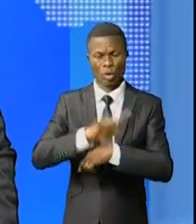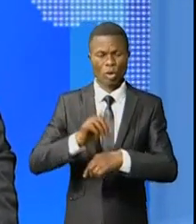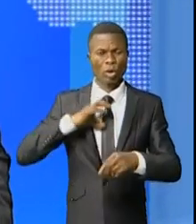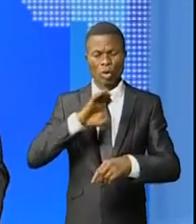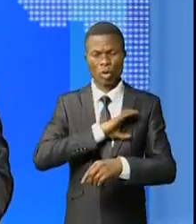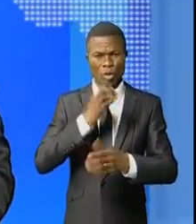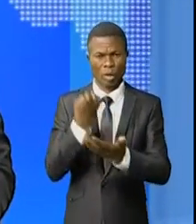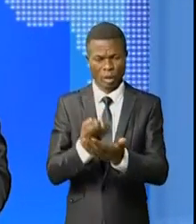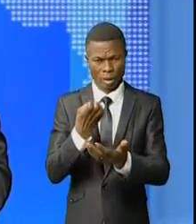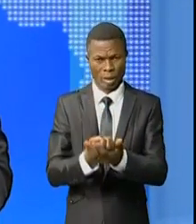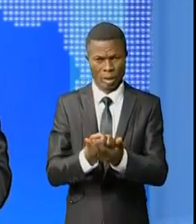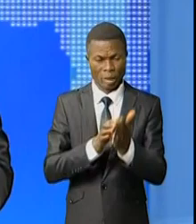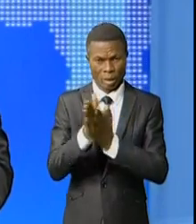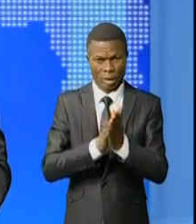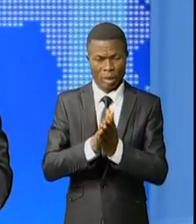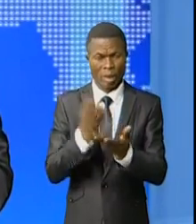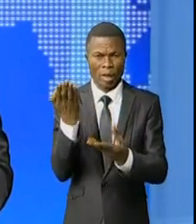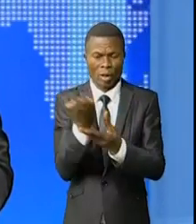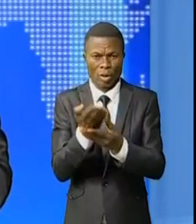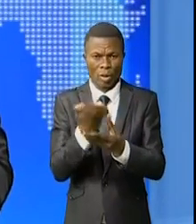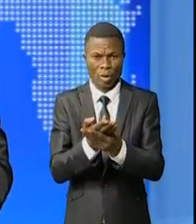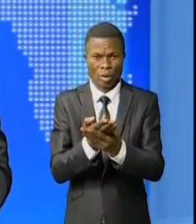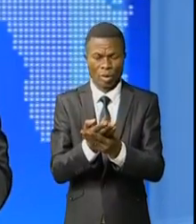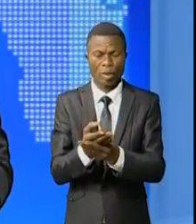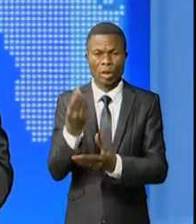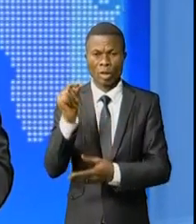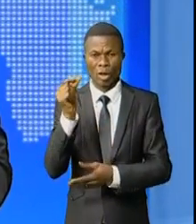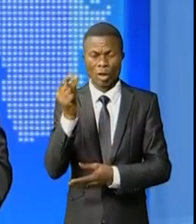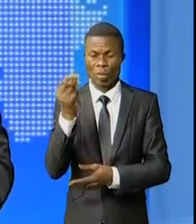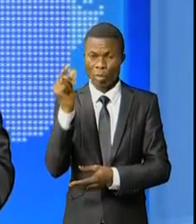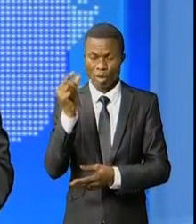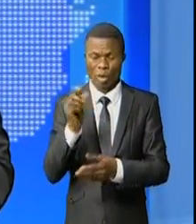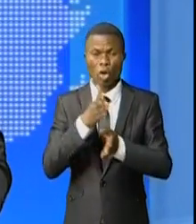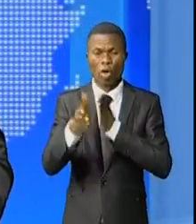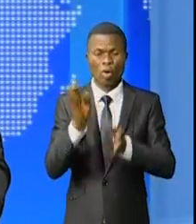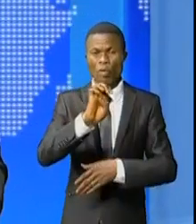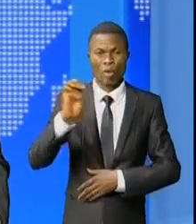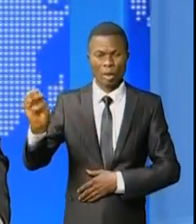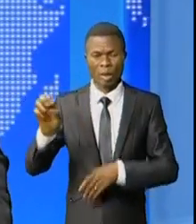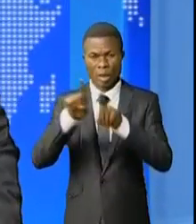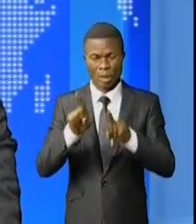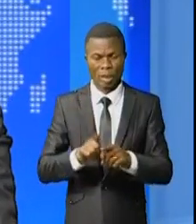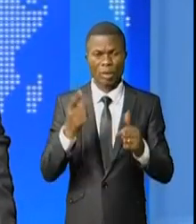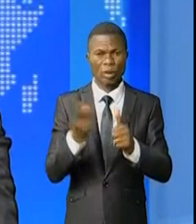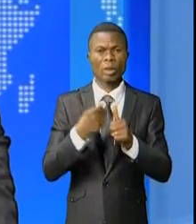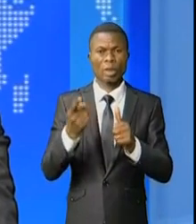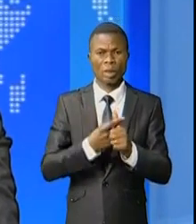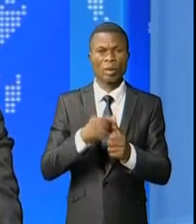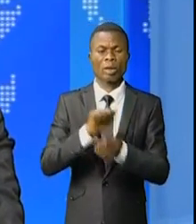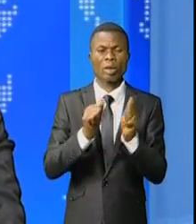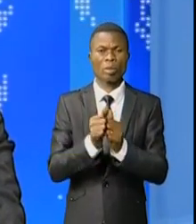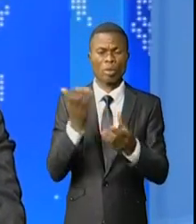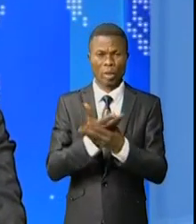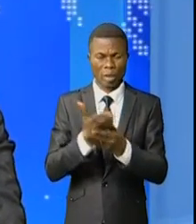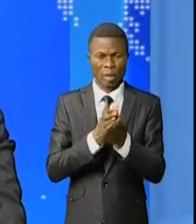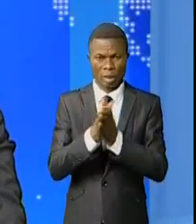conjoncture économique axé sur les dossiers de la fraude minière dans l'est du pays, mais aussi surtout sur le dossier